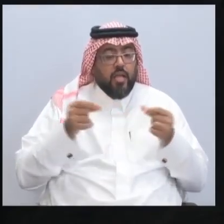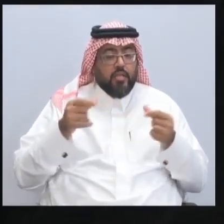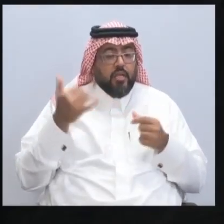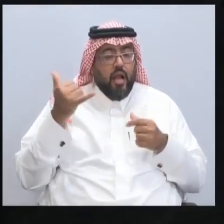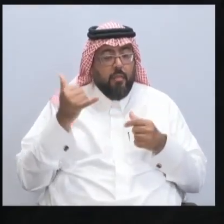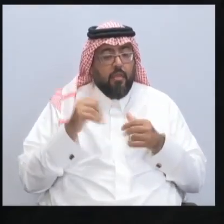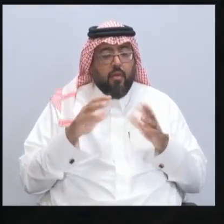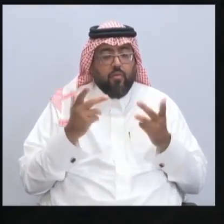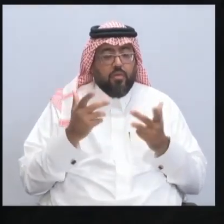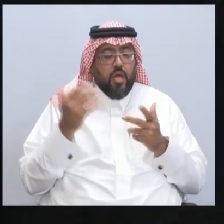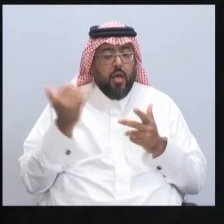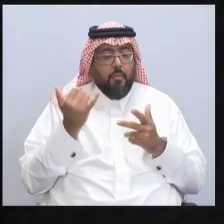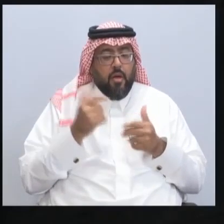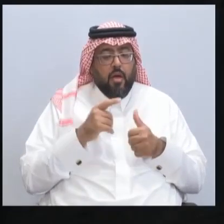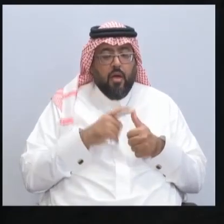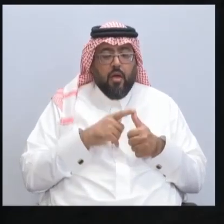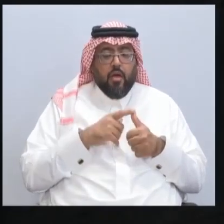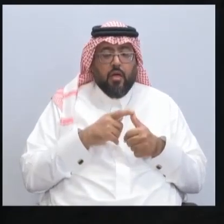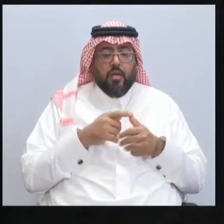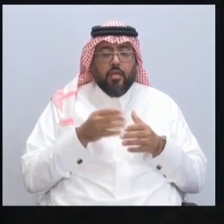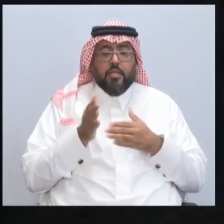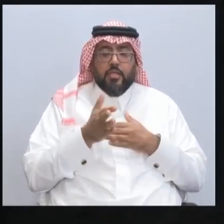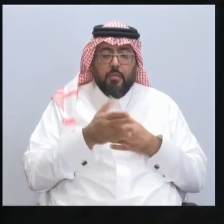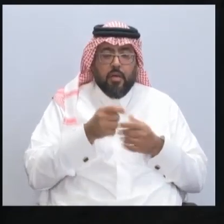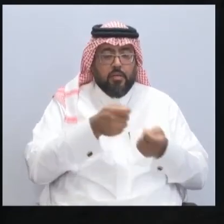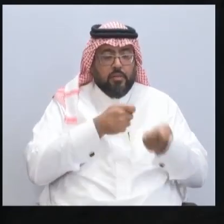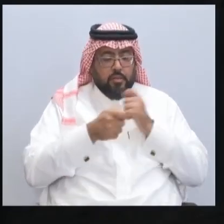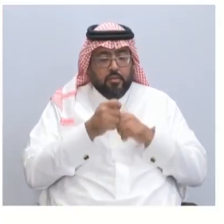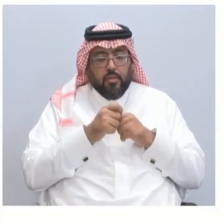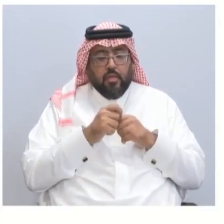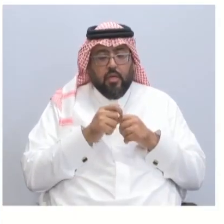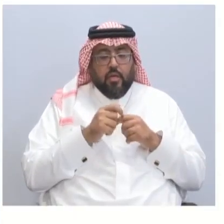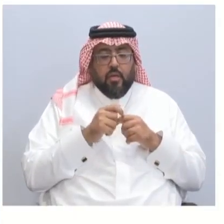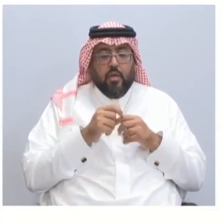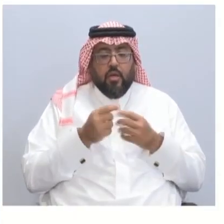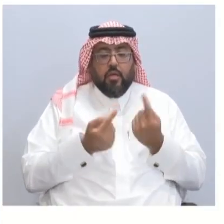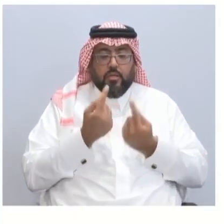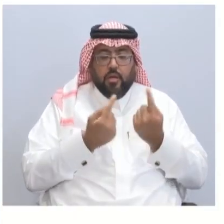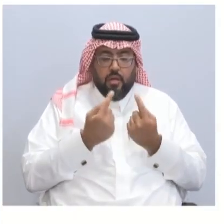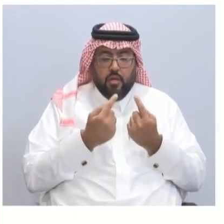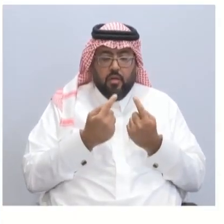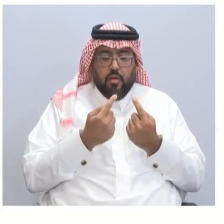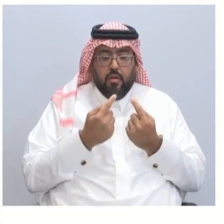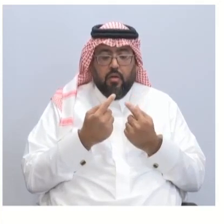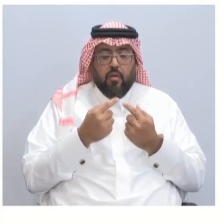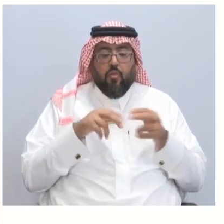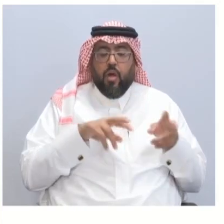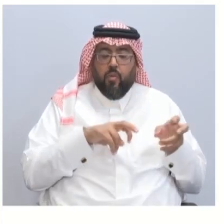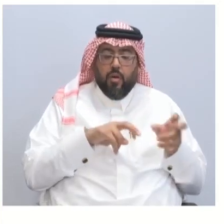العربي اهم الانشطه الاقتصاديه صيد الاسماك الزراعه والثروه